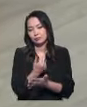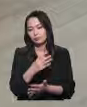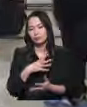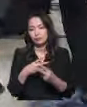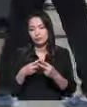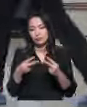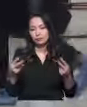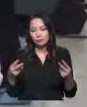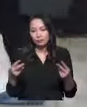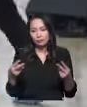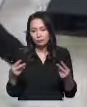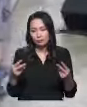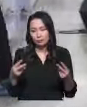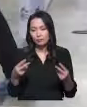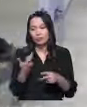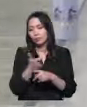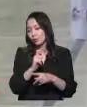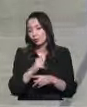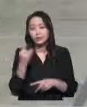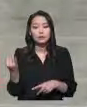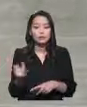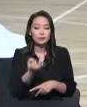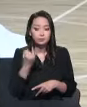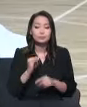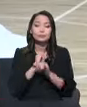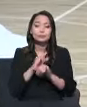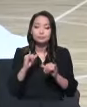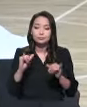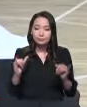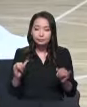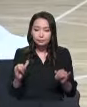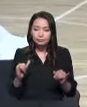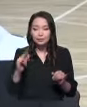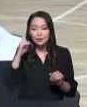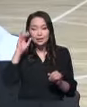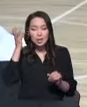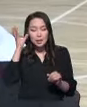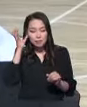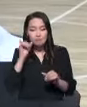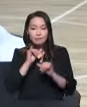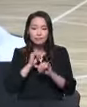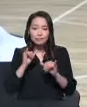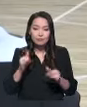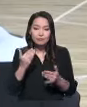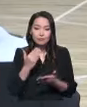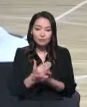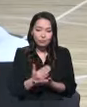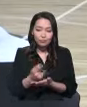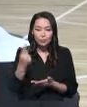Он достаточно интересный, развивает логическое мышление. То есть ты